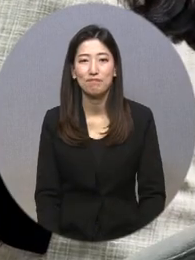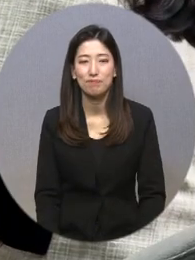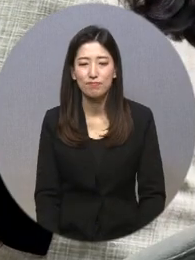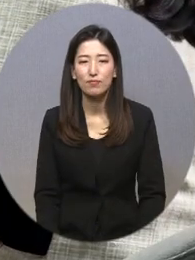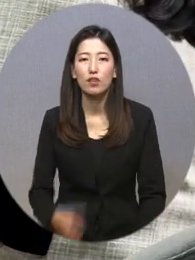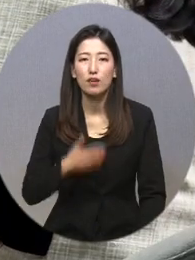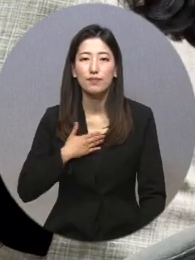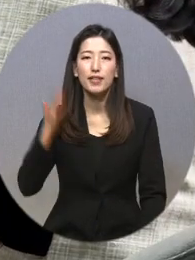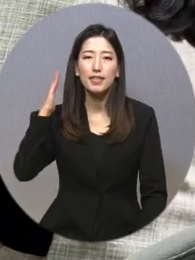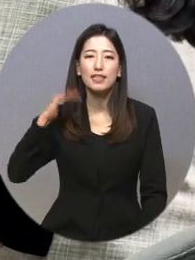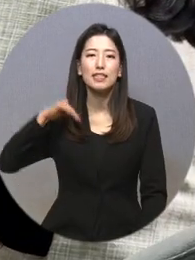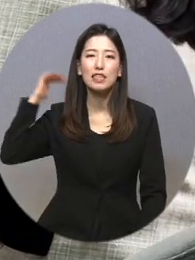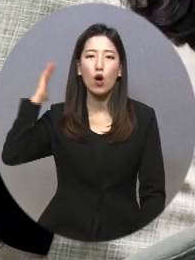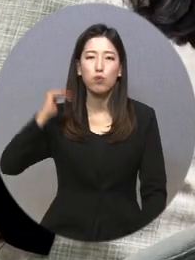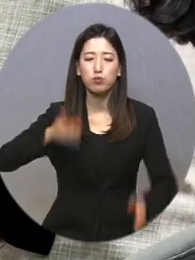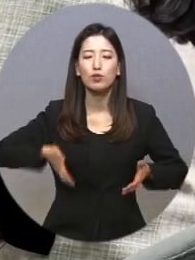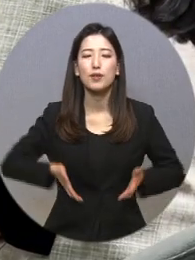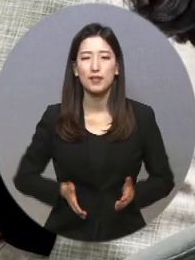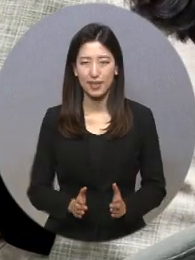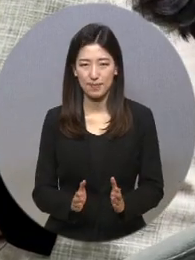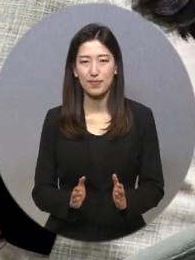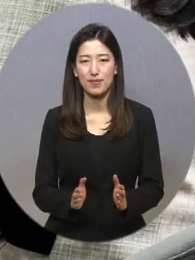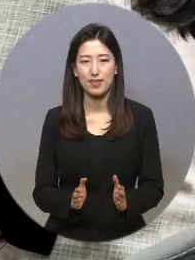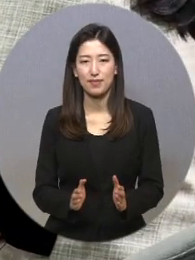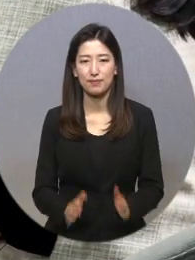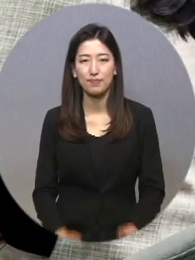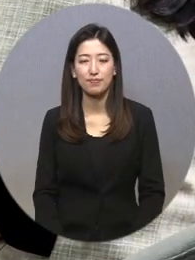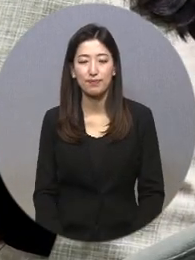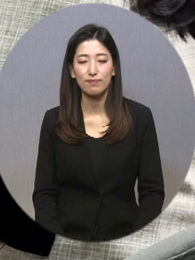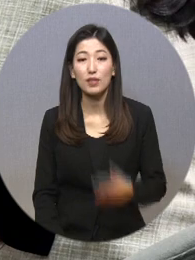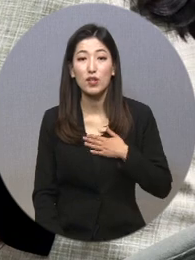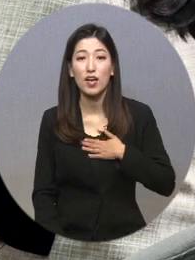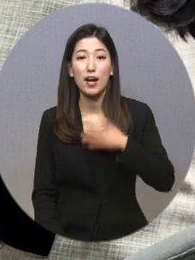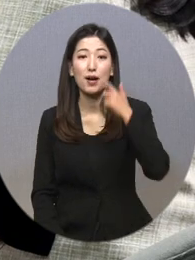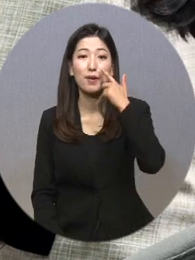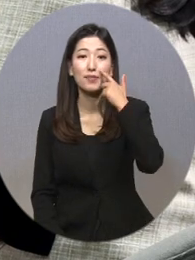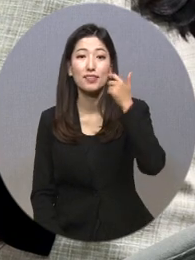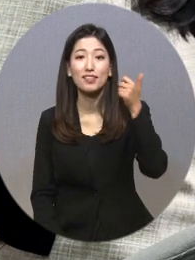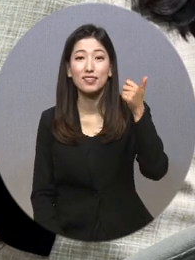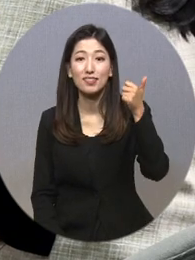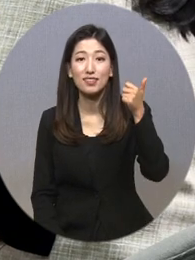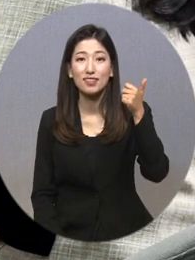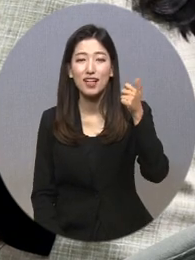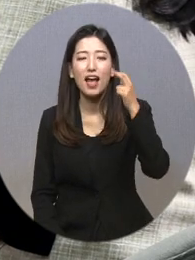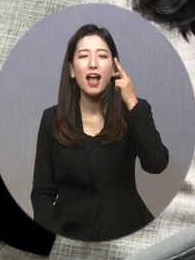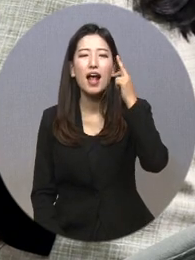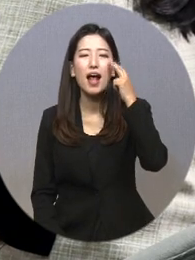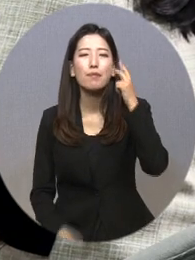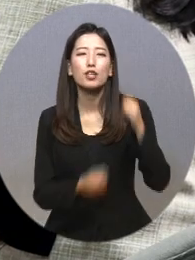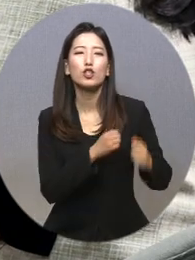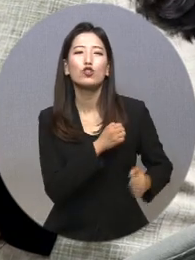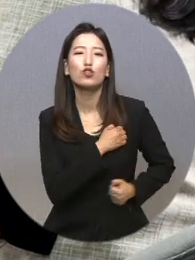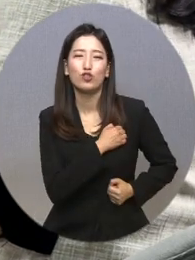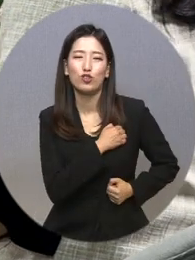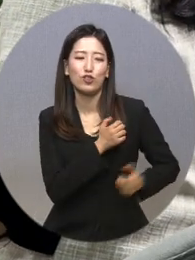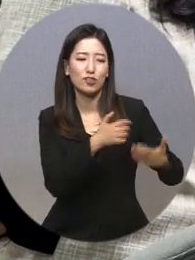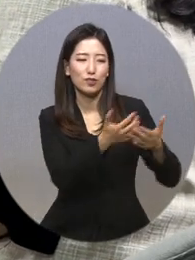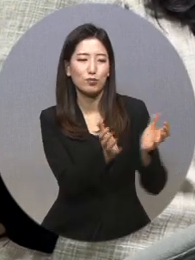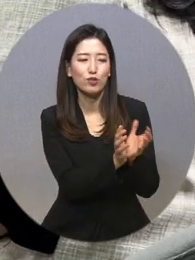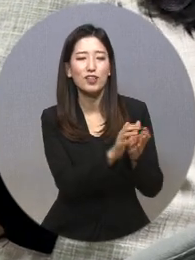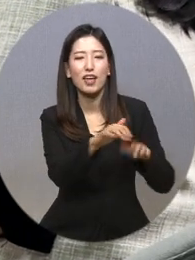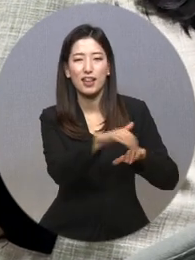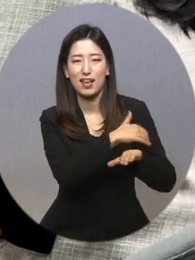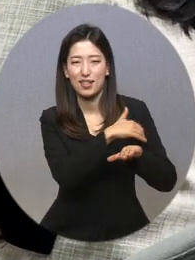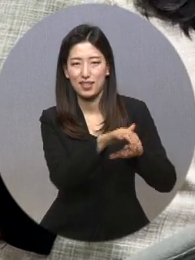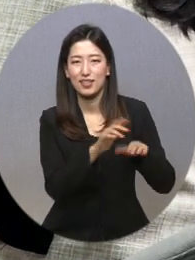의정부 금호동에서 태어났습니다. 저희 아버님이 그 미군 부대에 다니셨죠? 아, 진짜요?